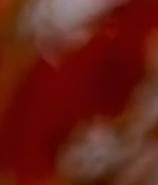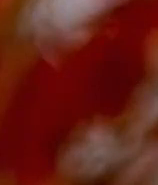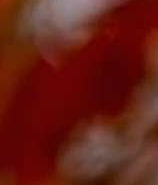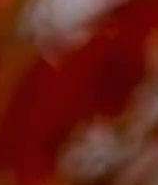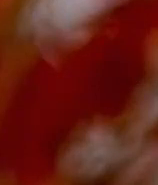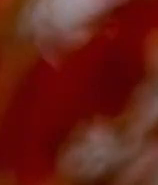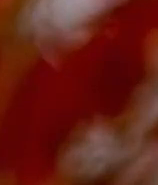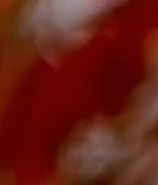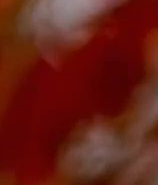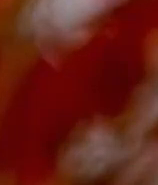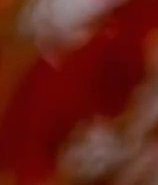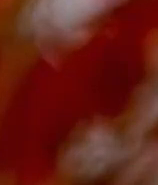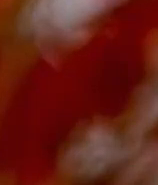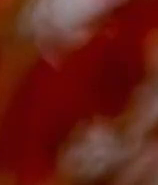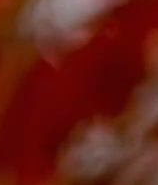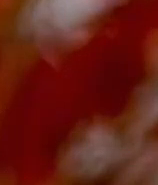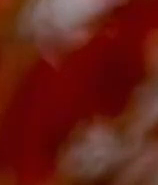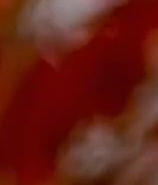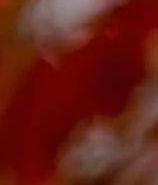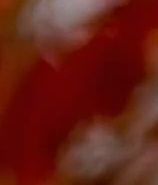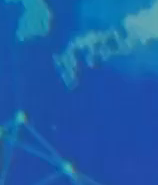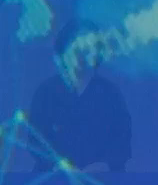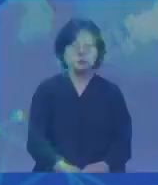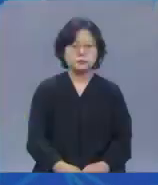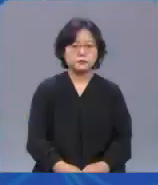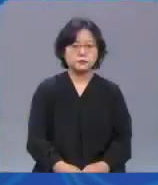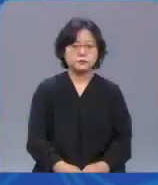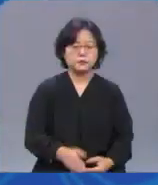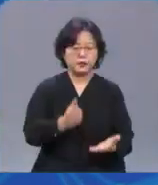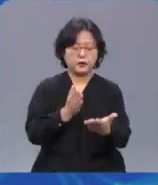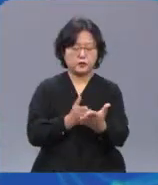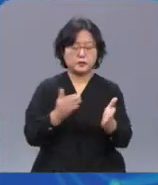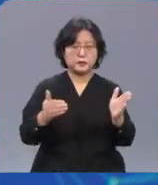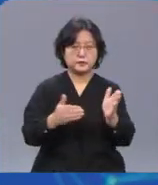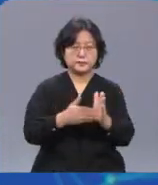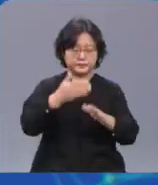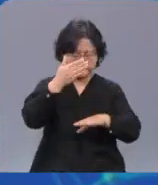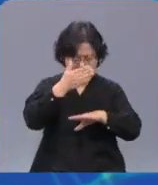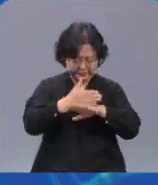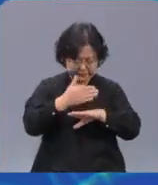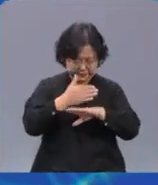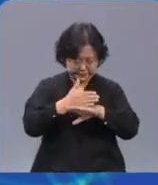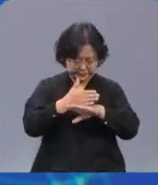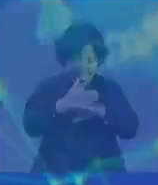있겠습니다. 날씨였습니다. 뉴스를 마칩니다. 여러분 고맙습니다.